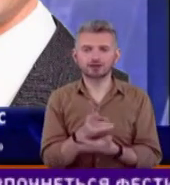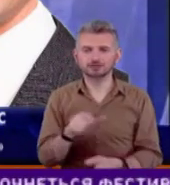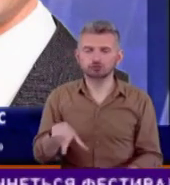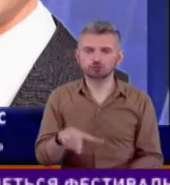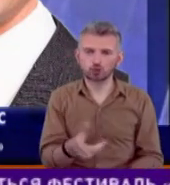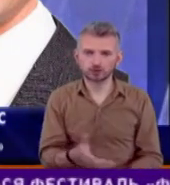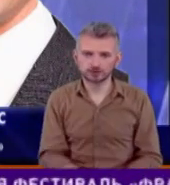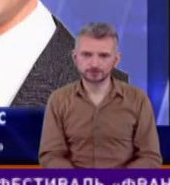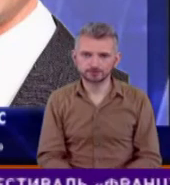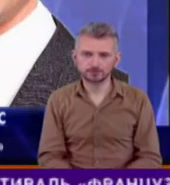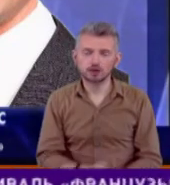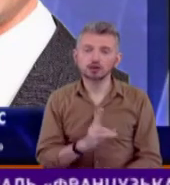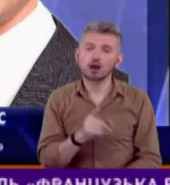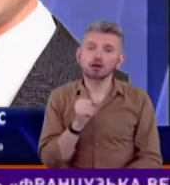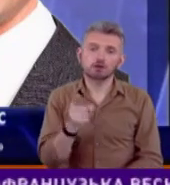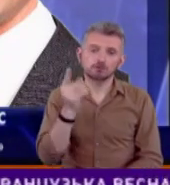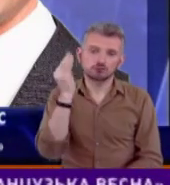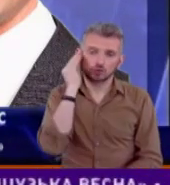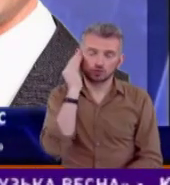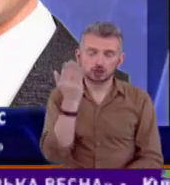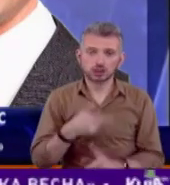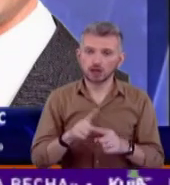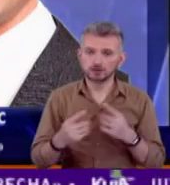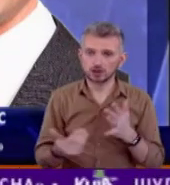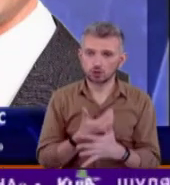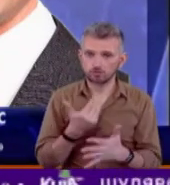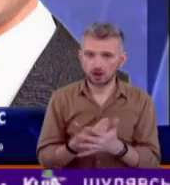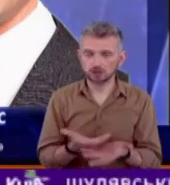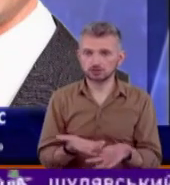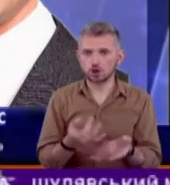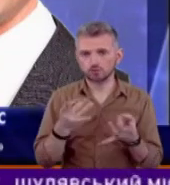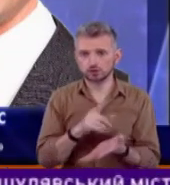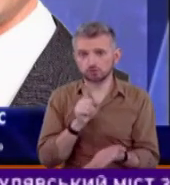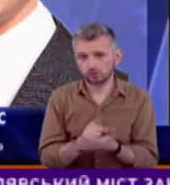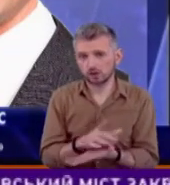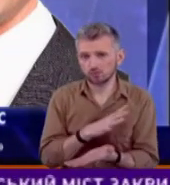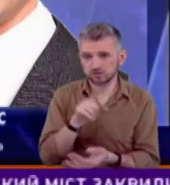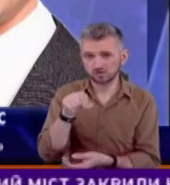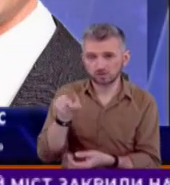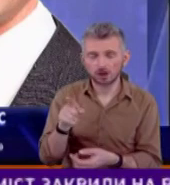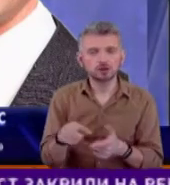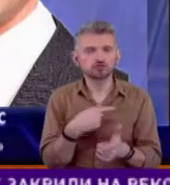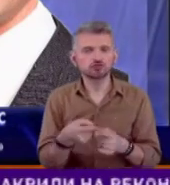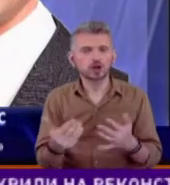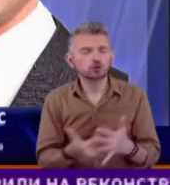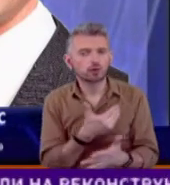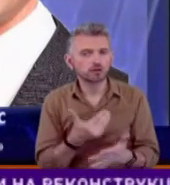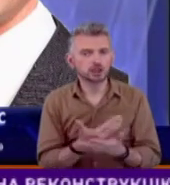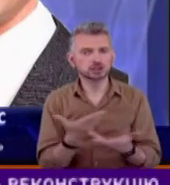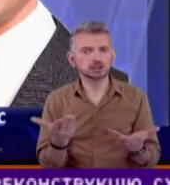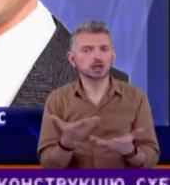дорозі. Як вам видається, це новації, ну просто вони повинні бути, чи це новації, які в тому